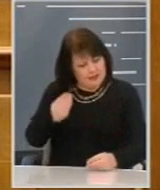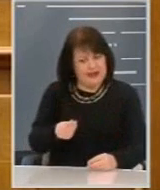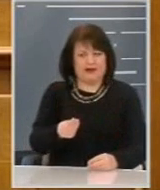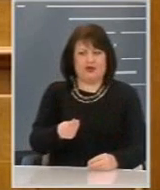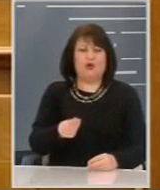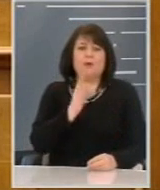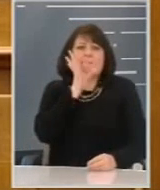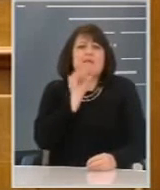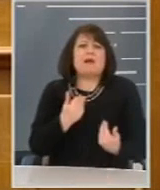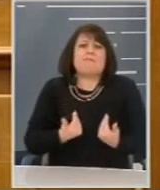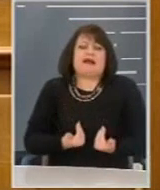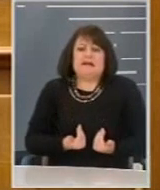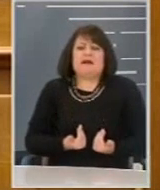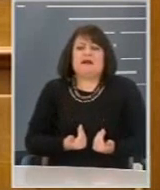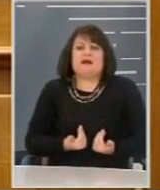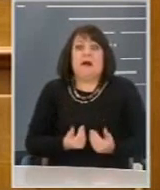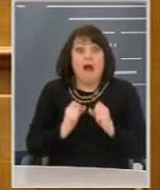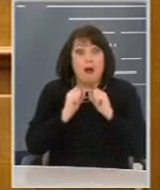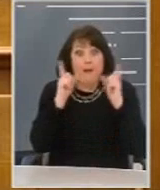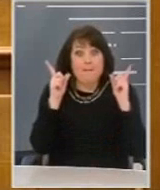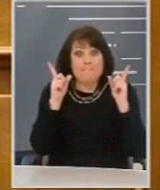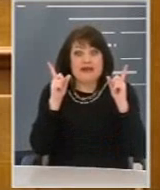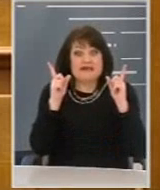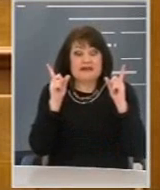γιατί πραγματικά είναι συνταρακτικές η